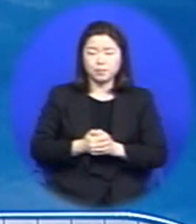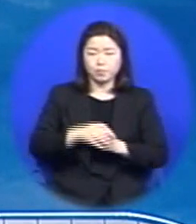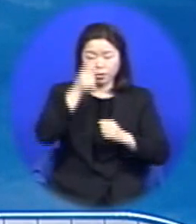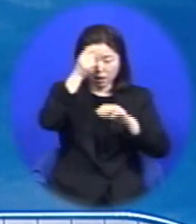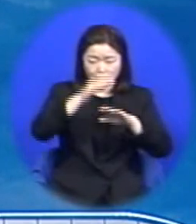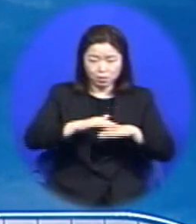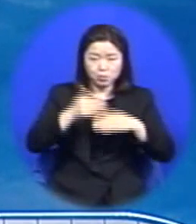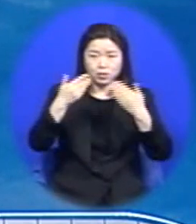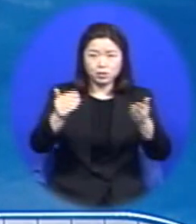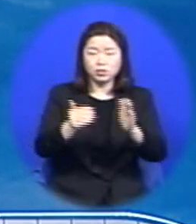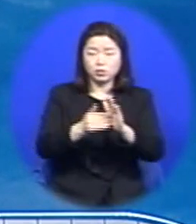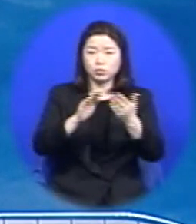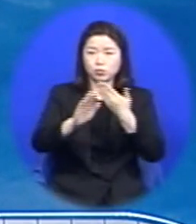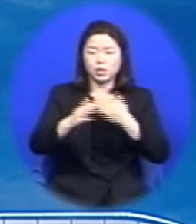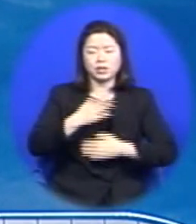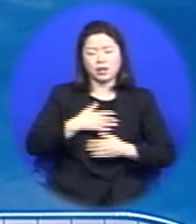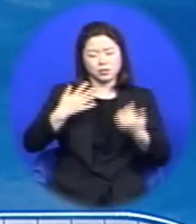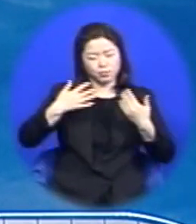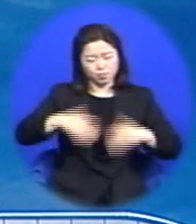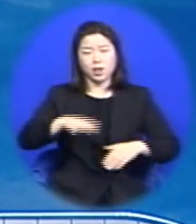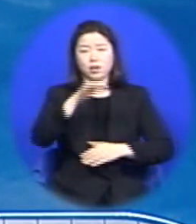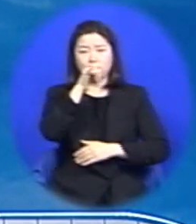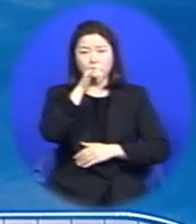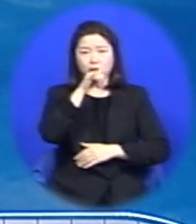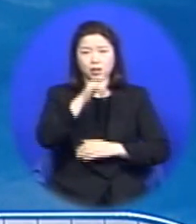예배를 드리고 나면 저는 지쳤어요.